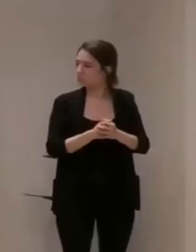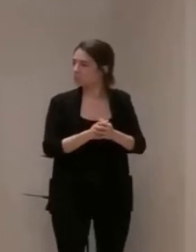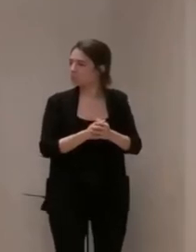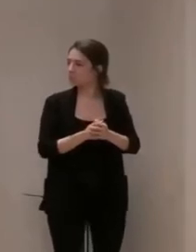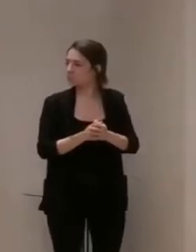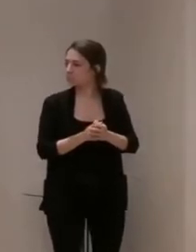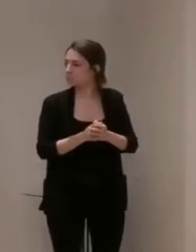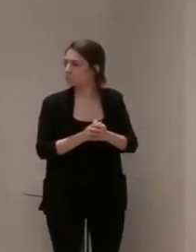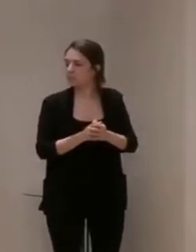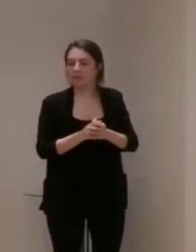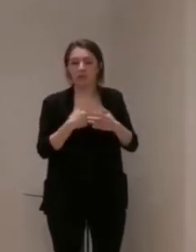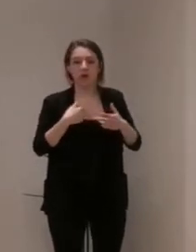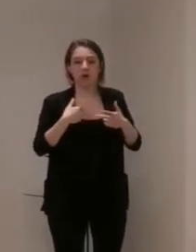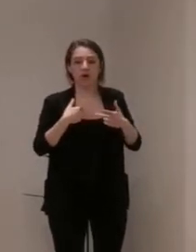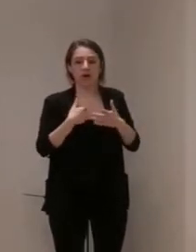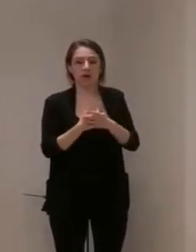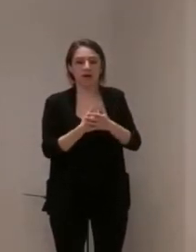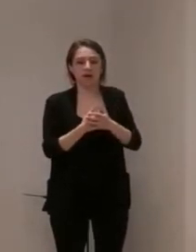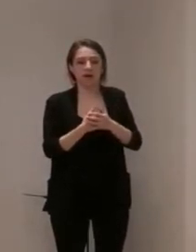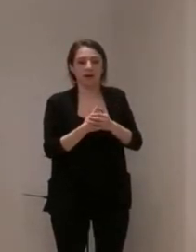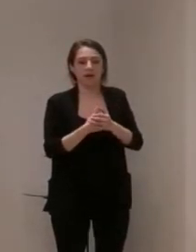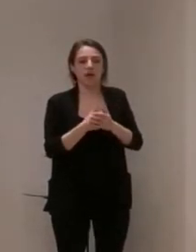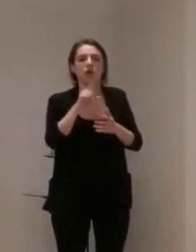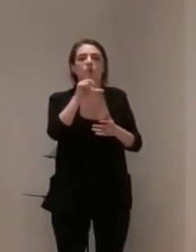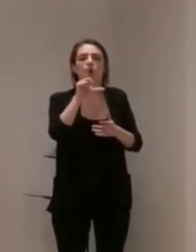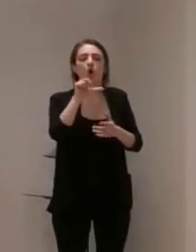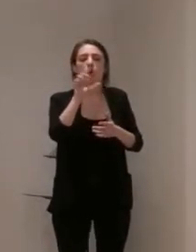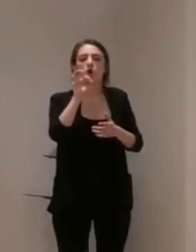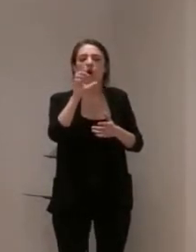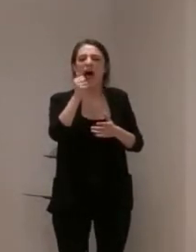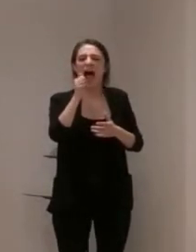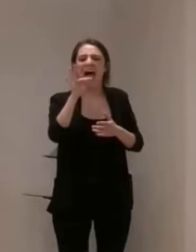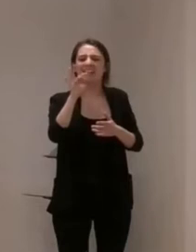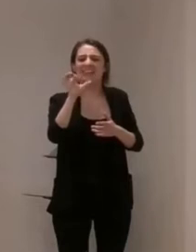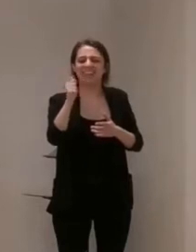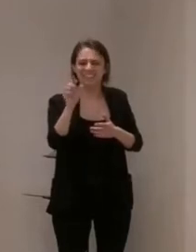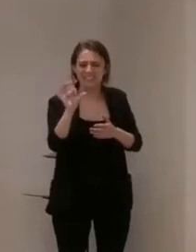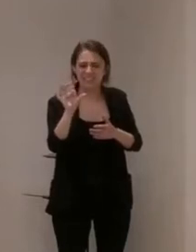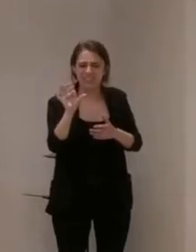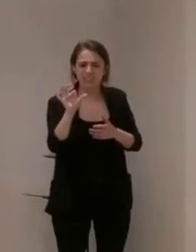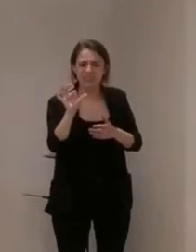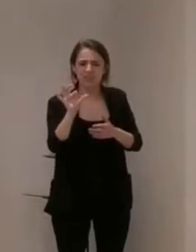que us animo a que parleu de les Oblates, perquè Déu-n'hi-do aquí a Tarragona.